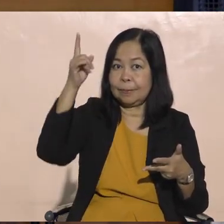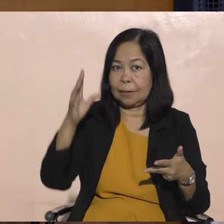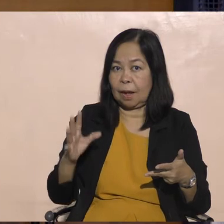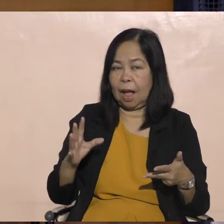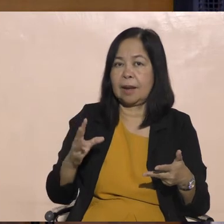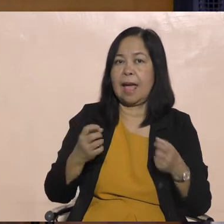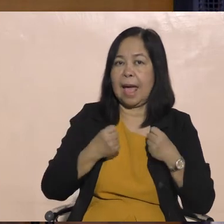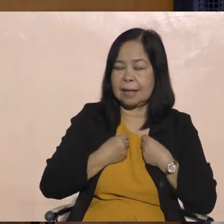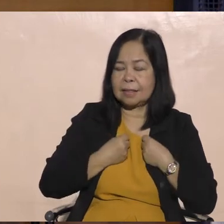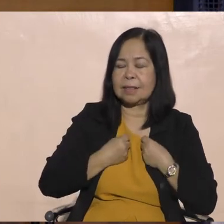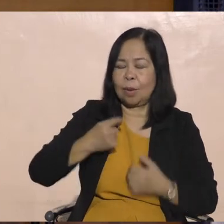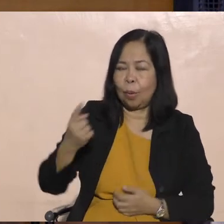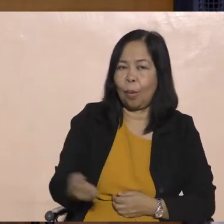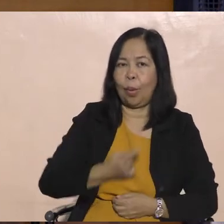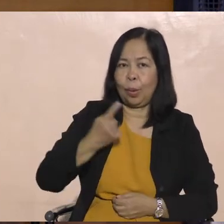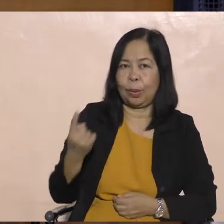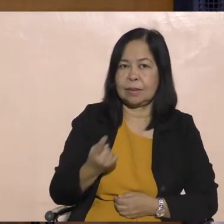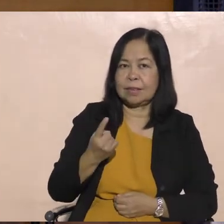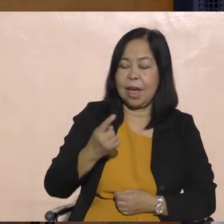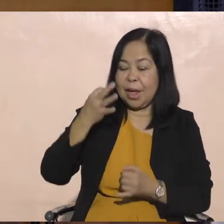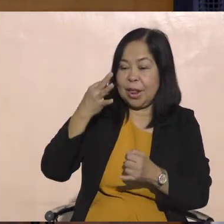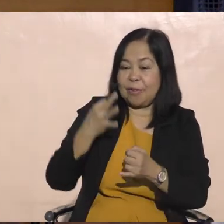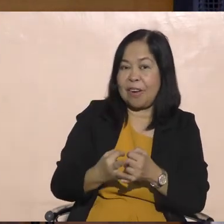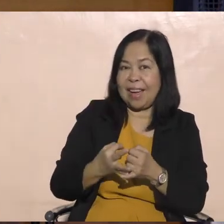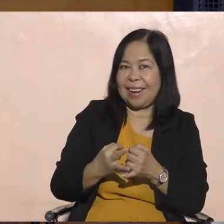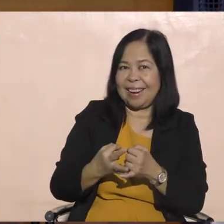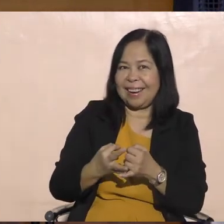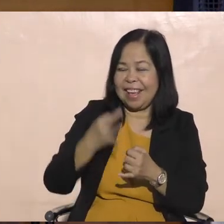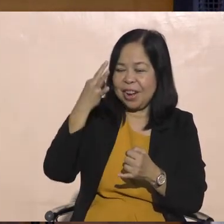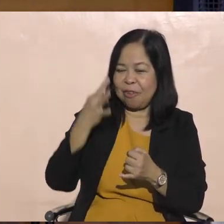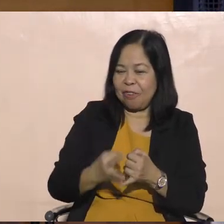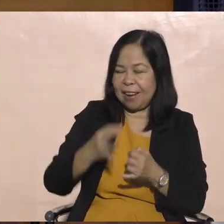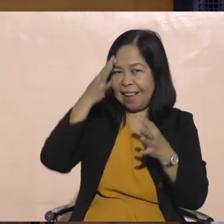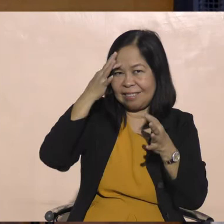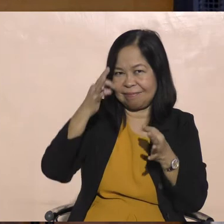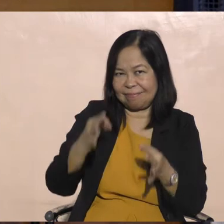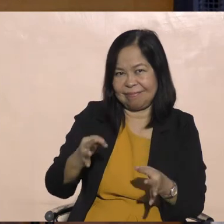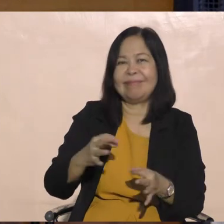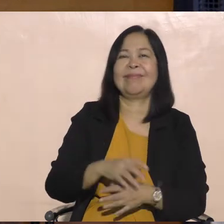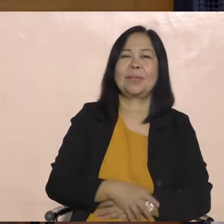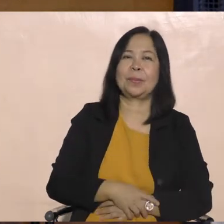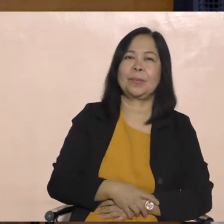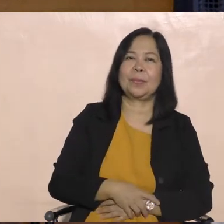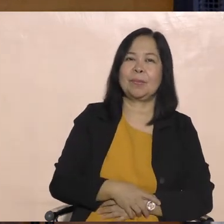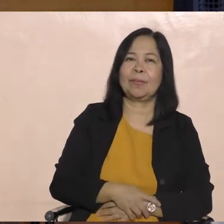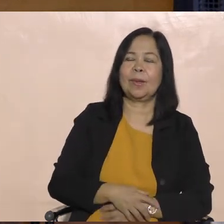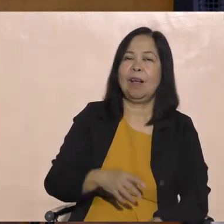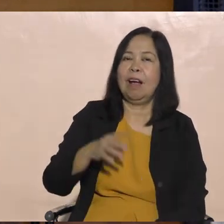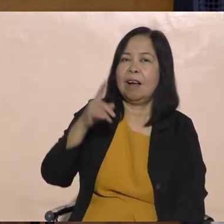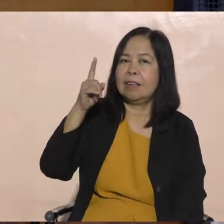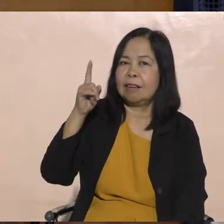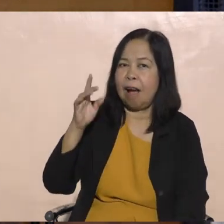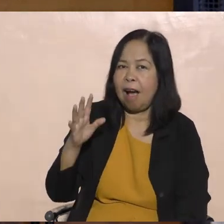God has always the final say. Siya gyud kanunay, mga kaigsoonan,